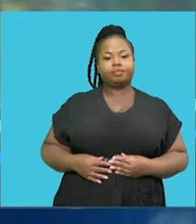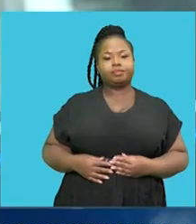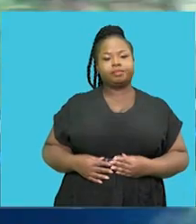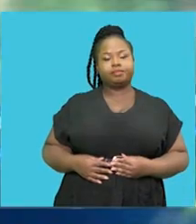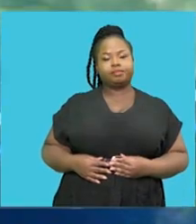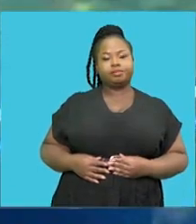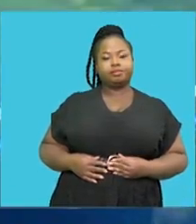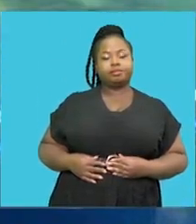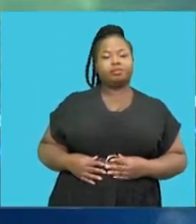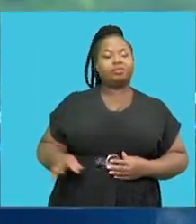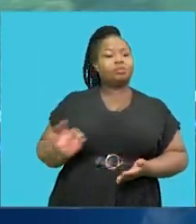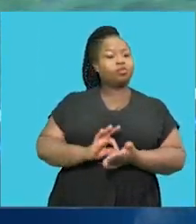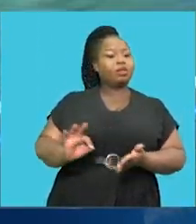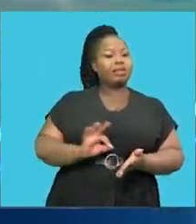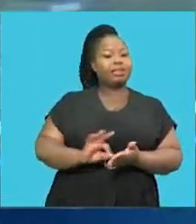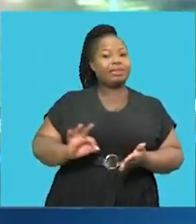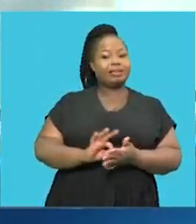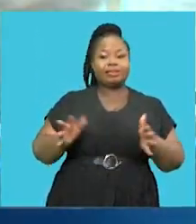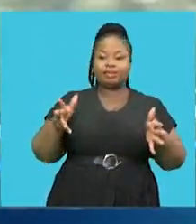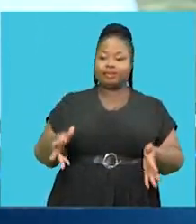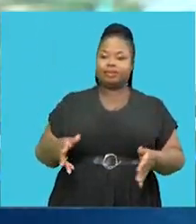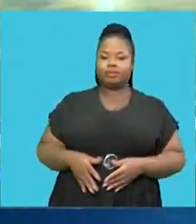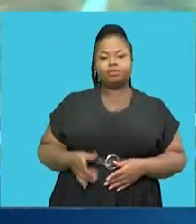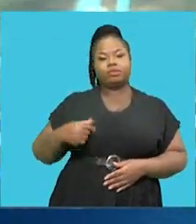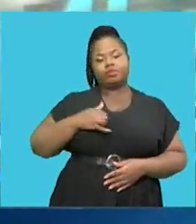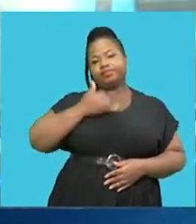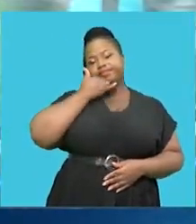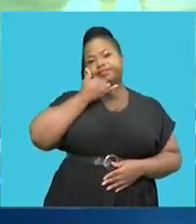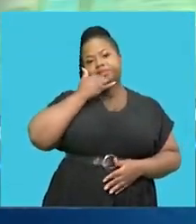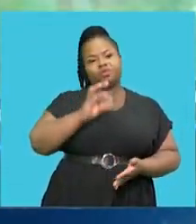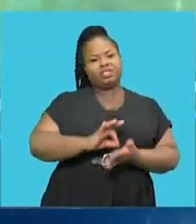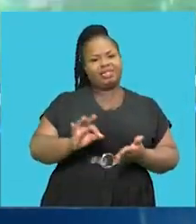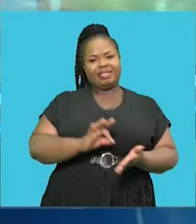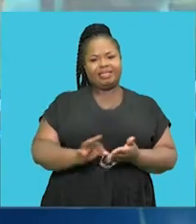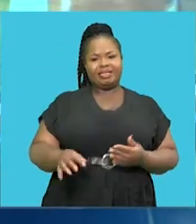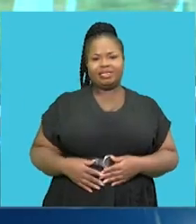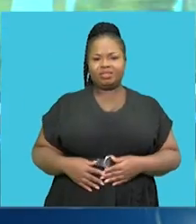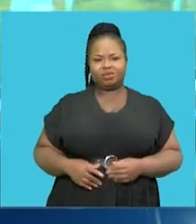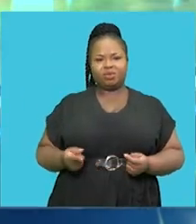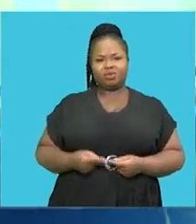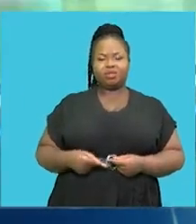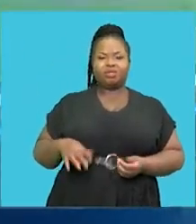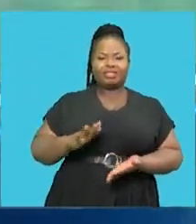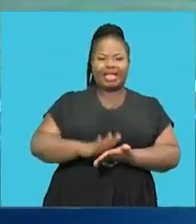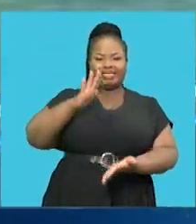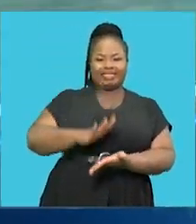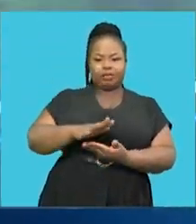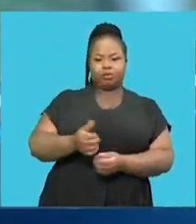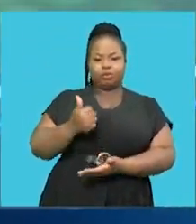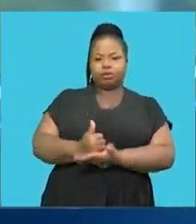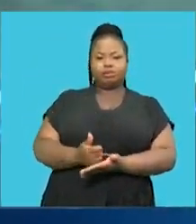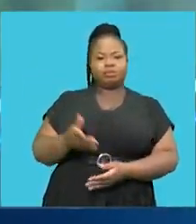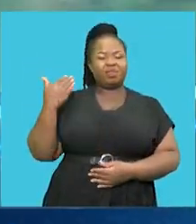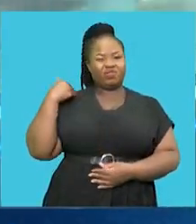before. Kuklini sijabulela ubuklini, asihlali phezu kwamachapisi la,